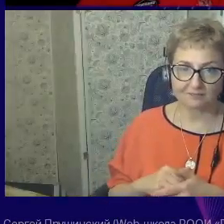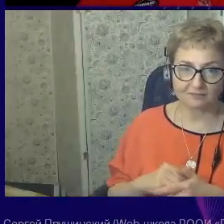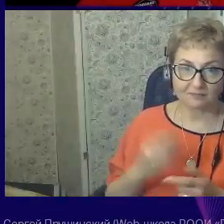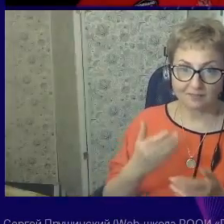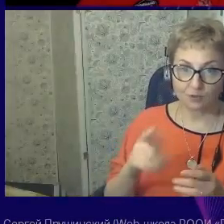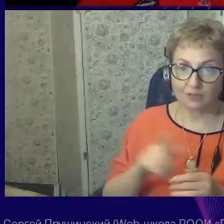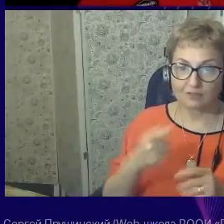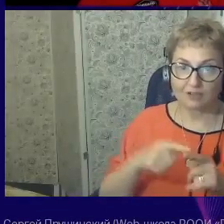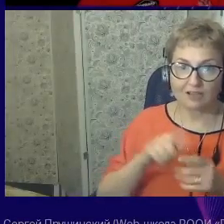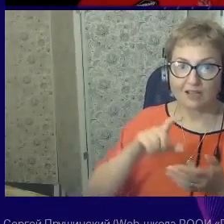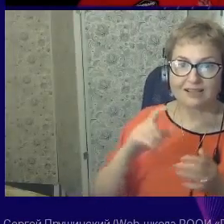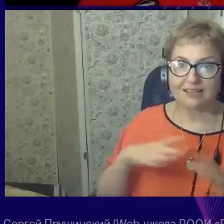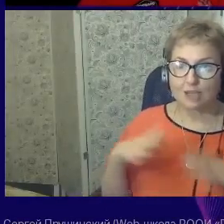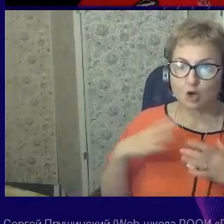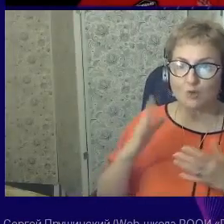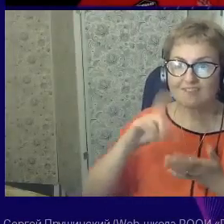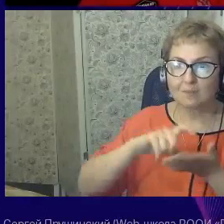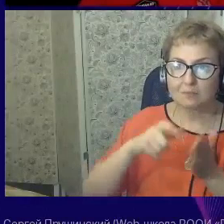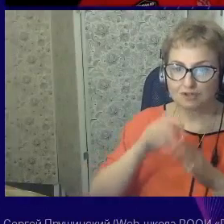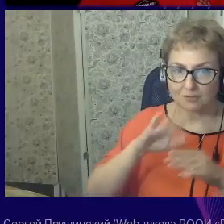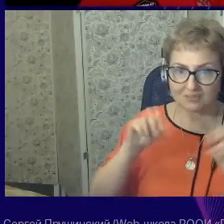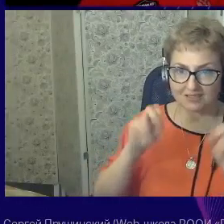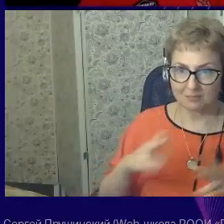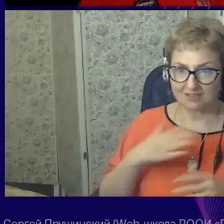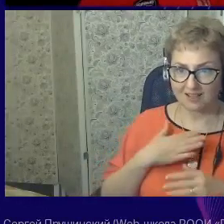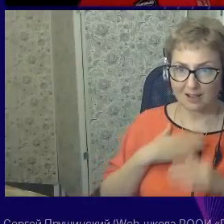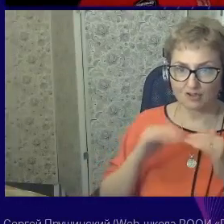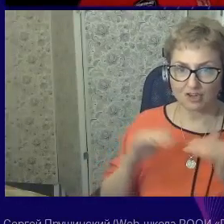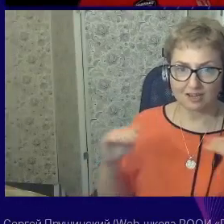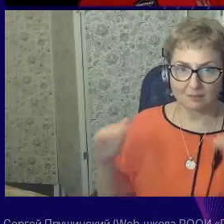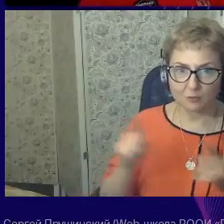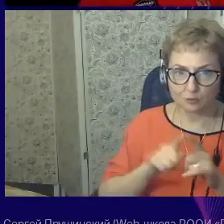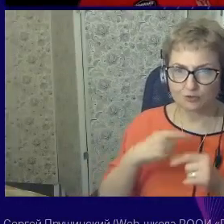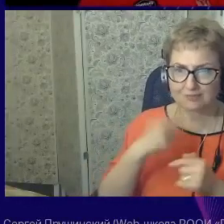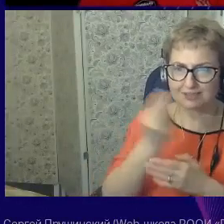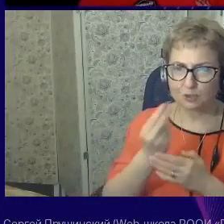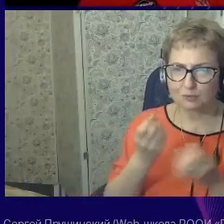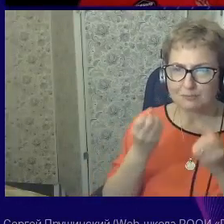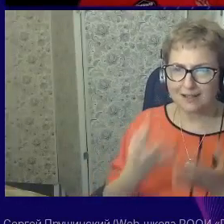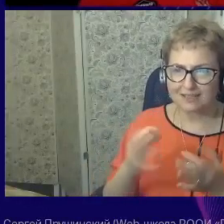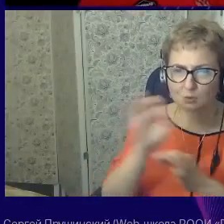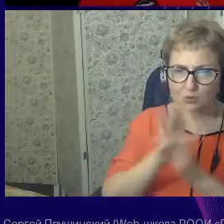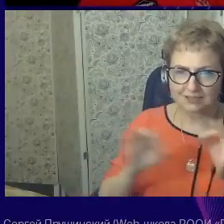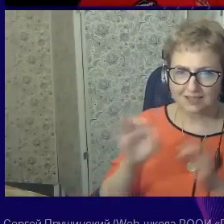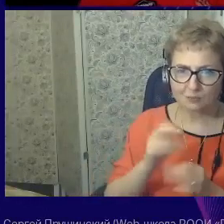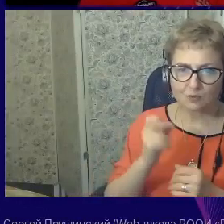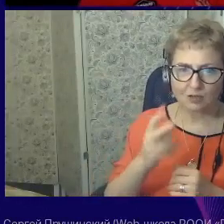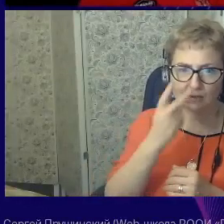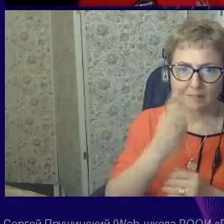Ну вот, тренировки в помещении, это совершенно безопасно для наших ребят. Тоже мы рисуем простейшую схему, вот как